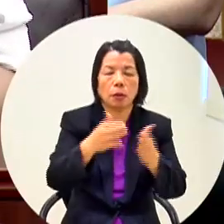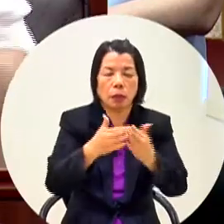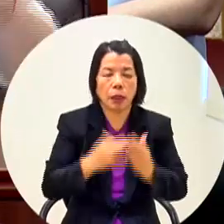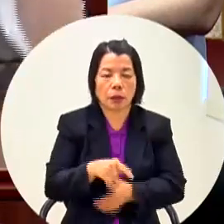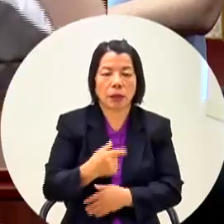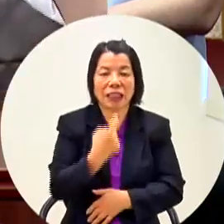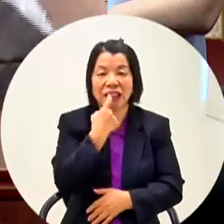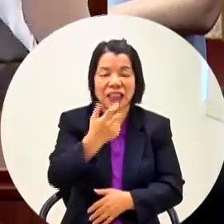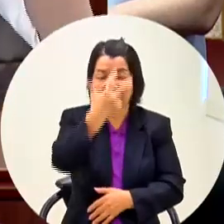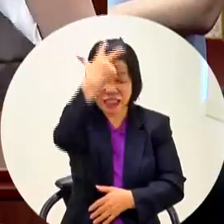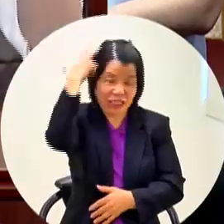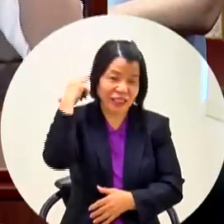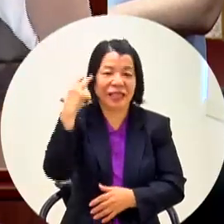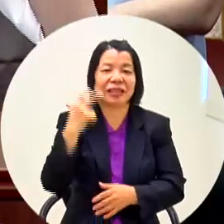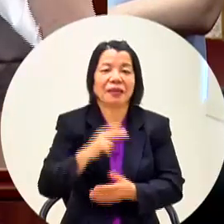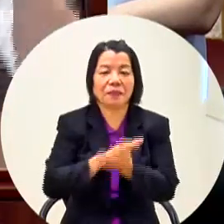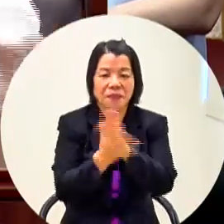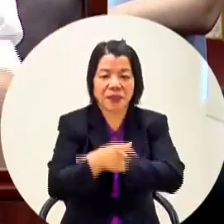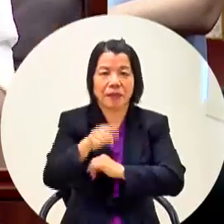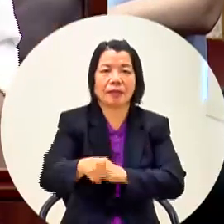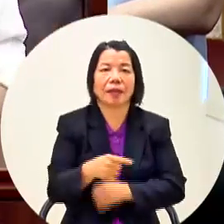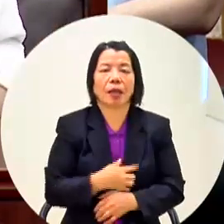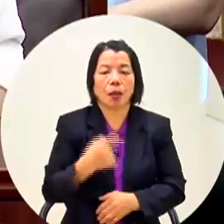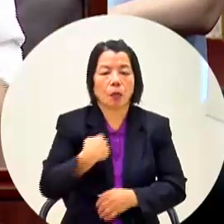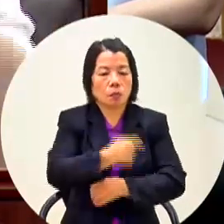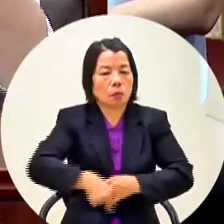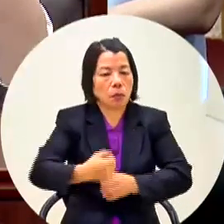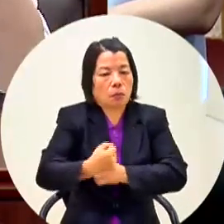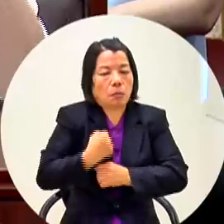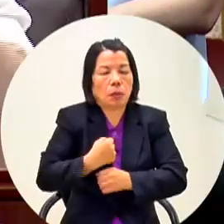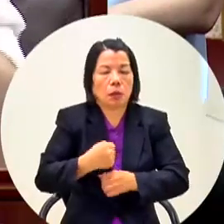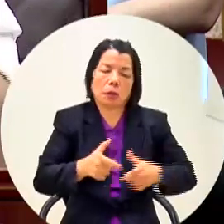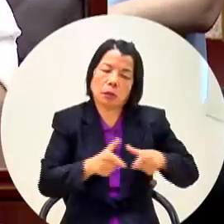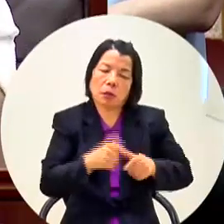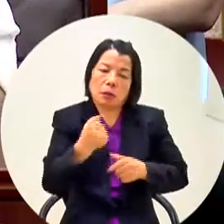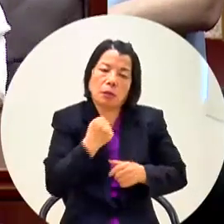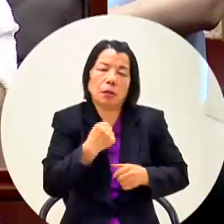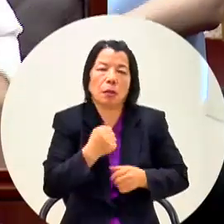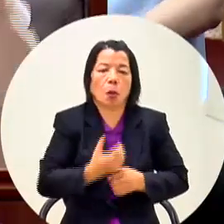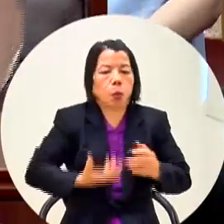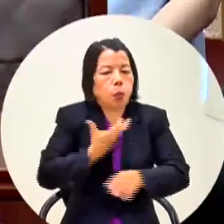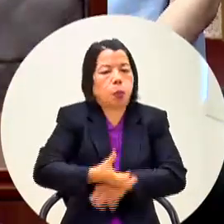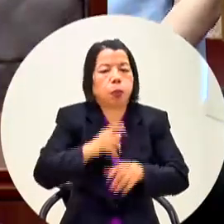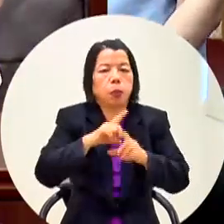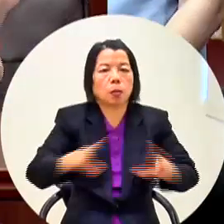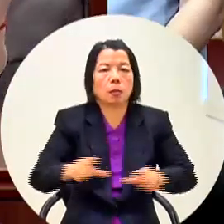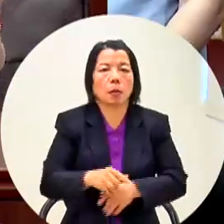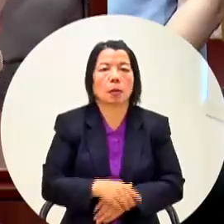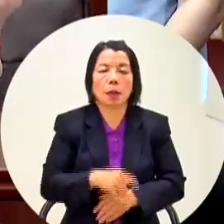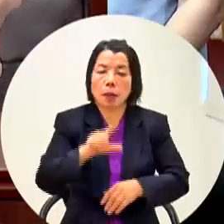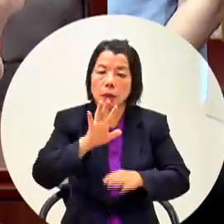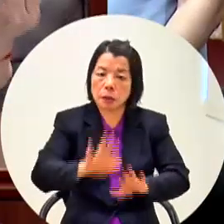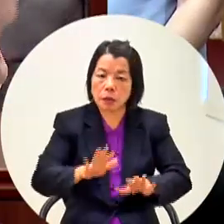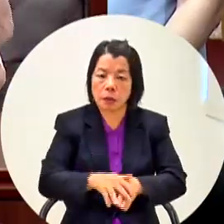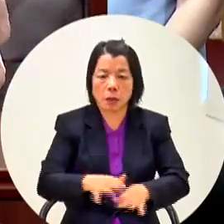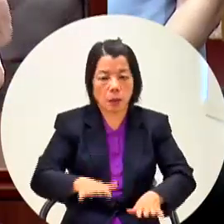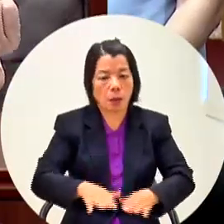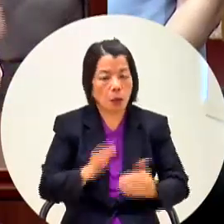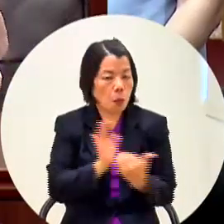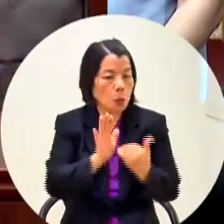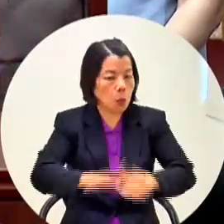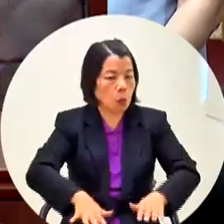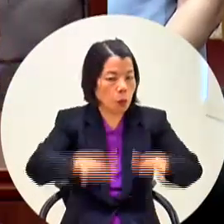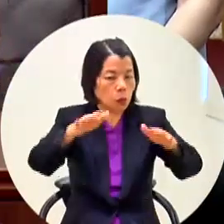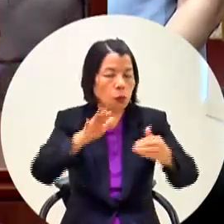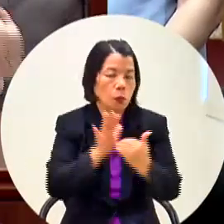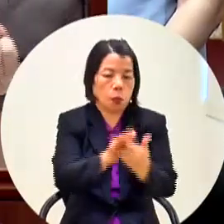的，因为我们这个体力心力付出太大，唯一就是每一件事都要做好。现在防水也在超前部署，治安